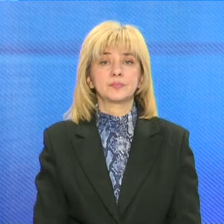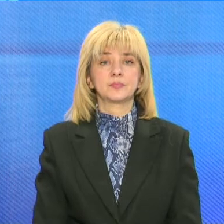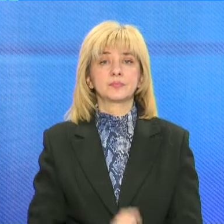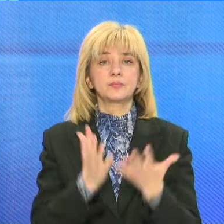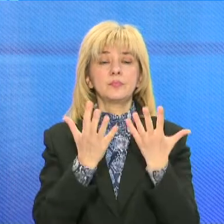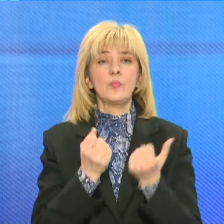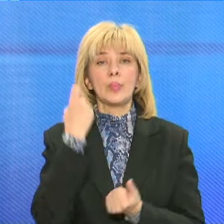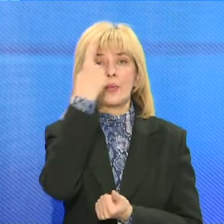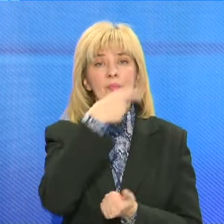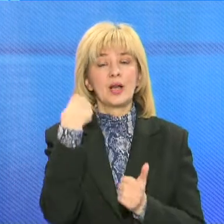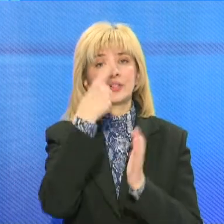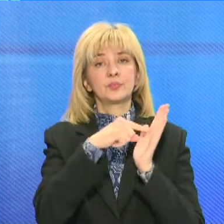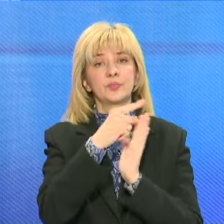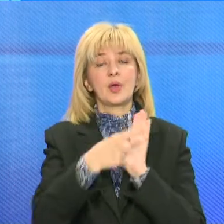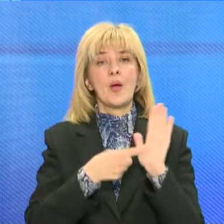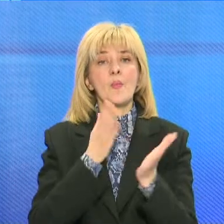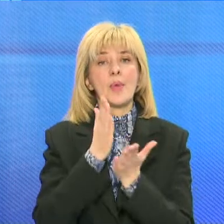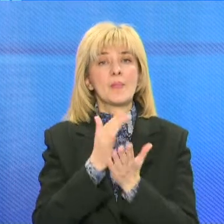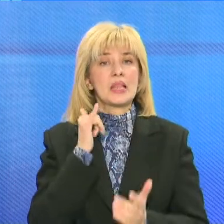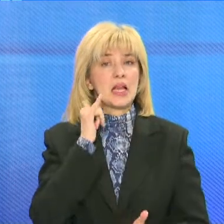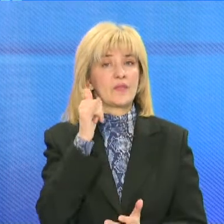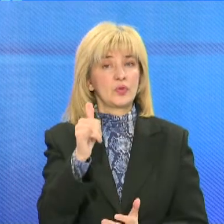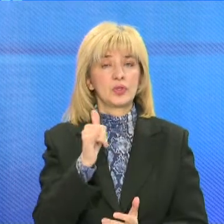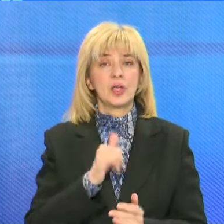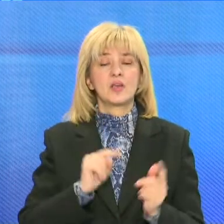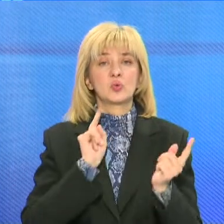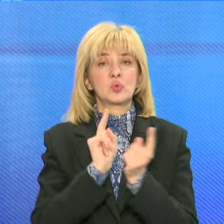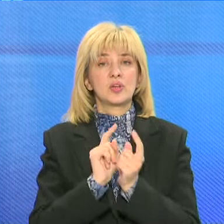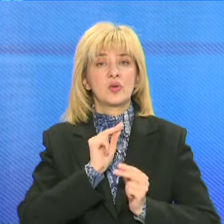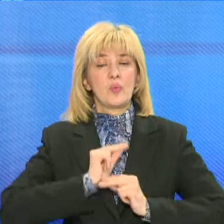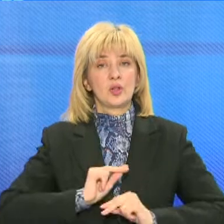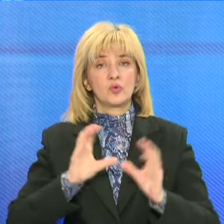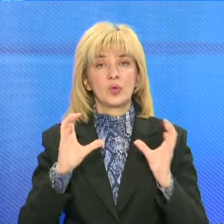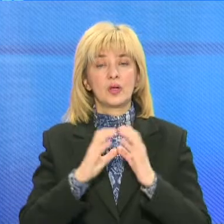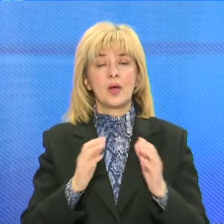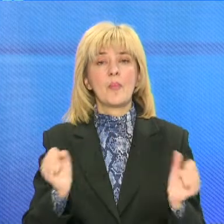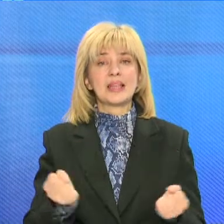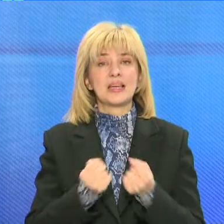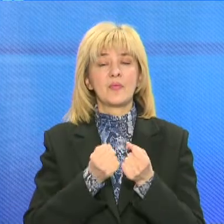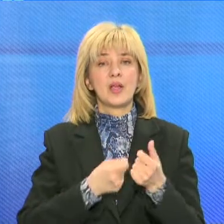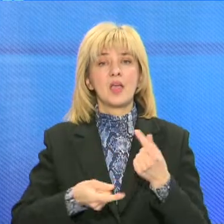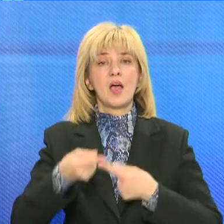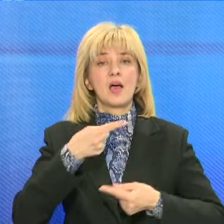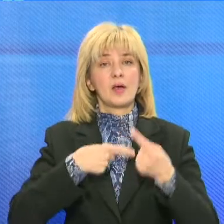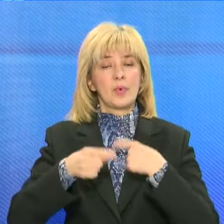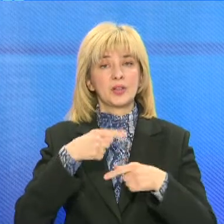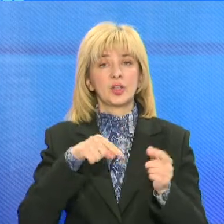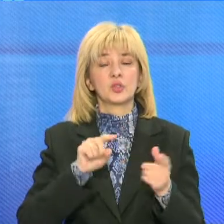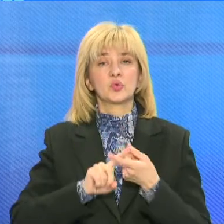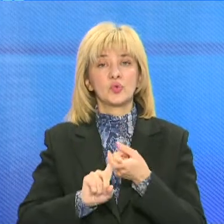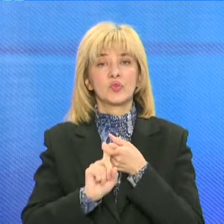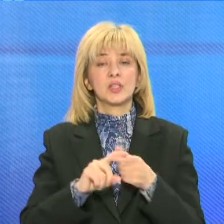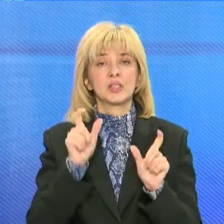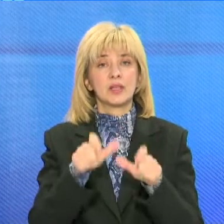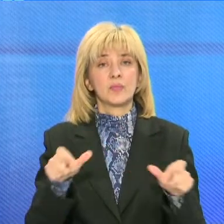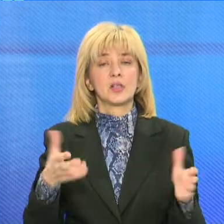Прийом по особистих питаннях, прямые телефонные линии, встречи в працовных коллективах. Подтримание зворотной связи с насельством остается